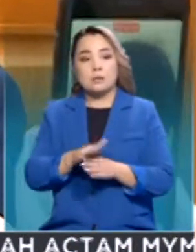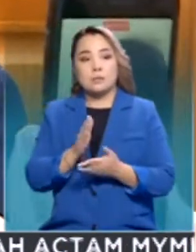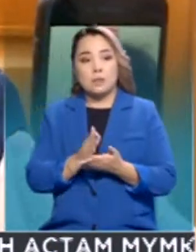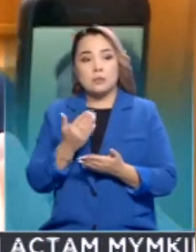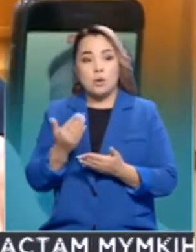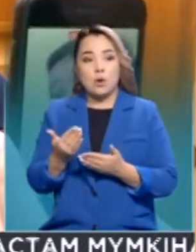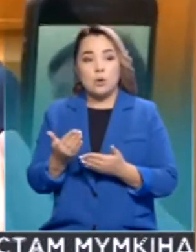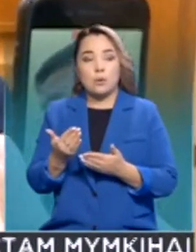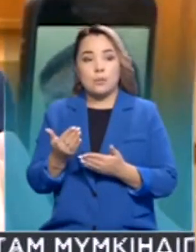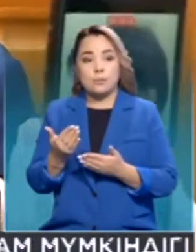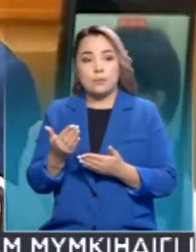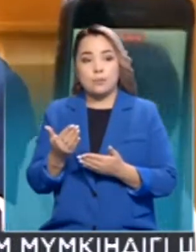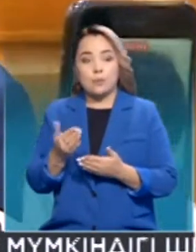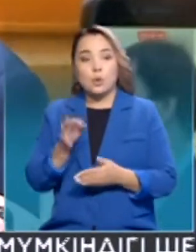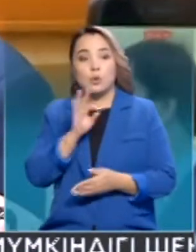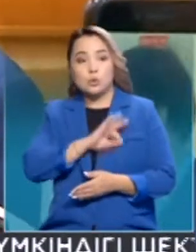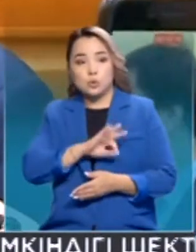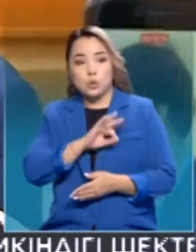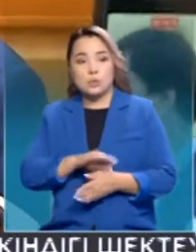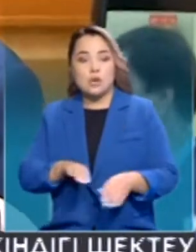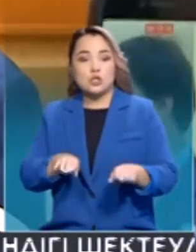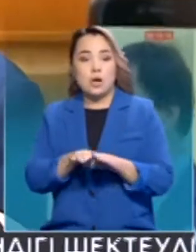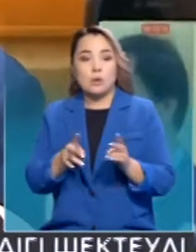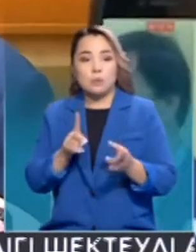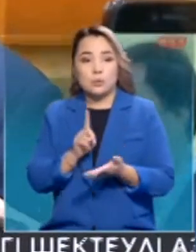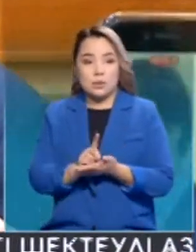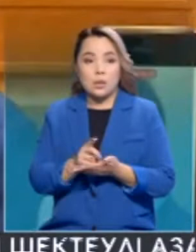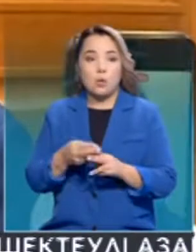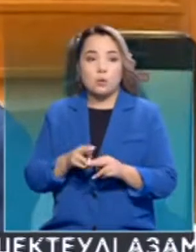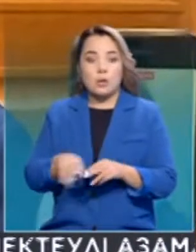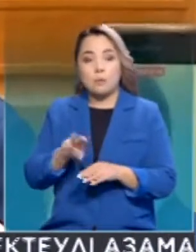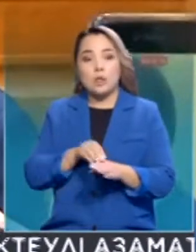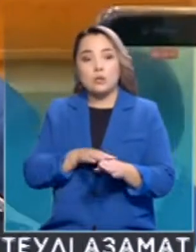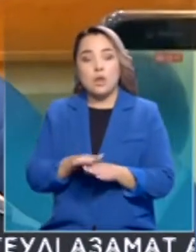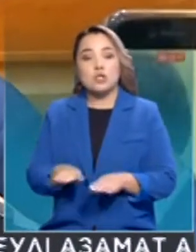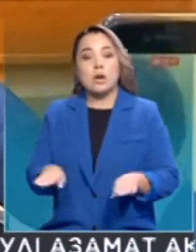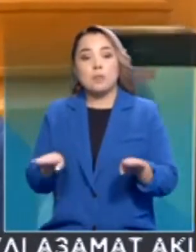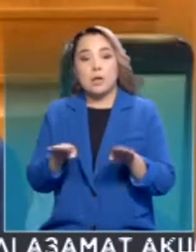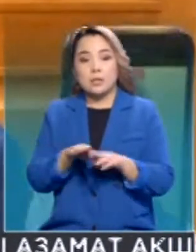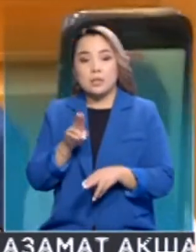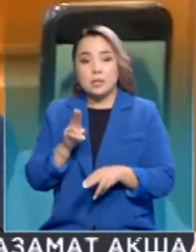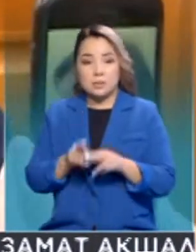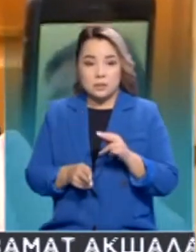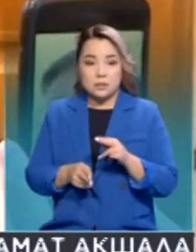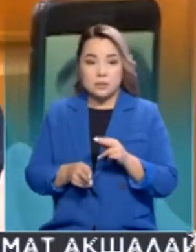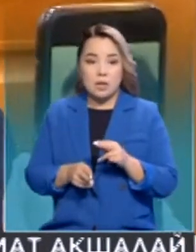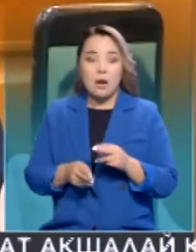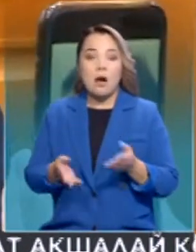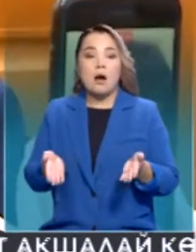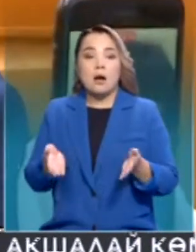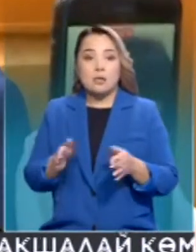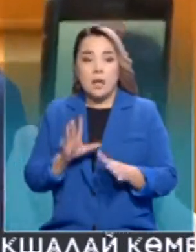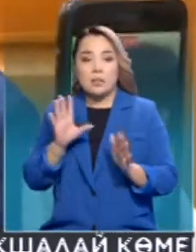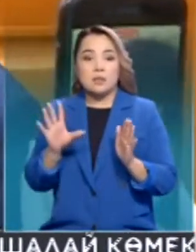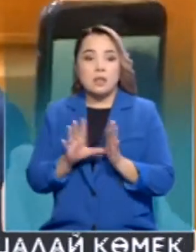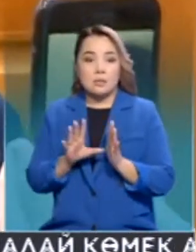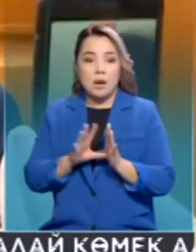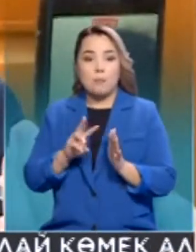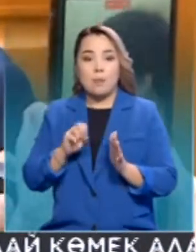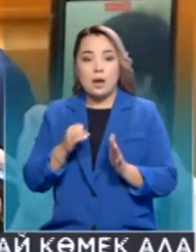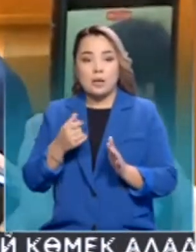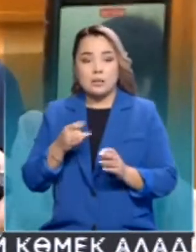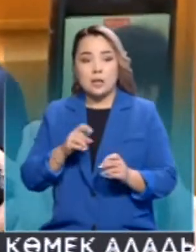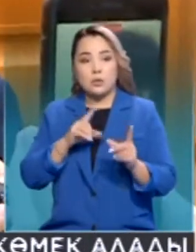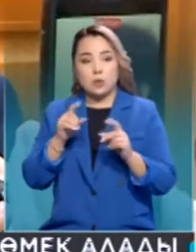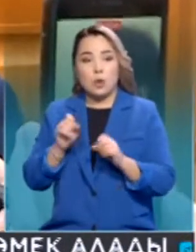өнеркәсіптердің мүмкіндігін тұтынысын жабу керек. Осының бәрі толығымен жабылғаннан кейін қалған электроэнергия майнингке жібере